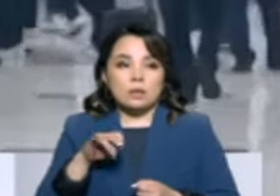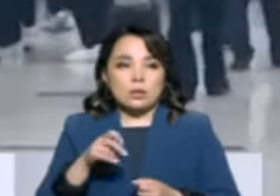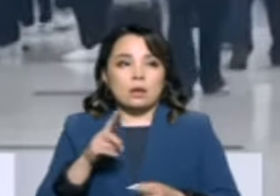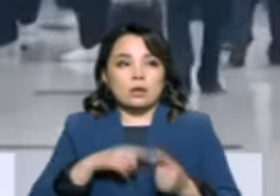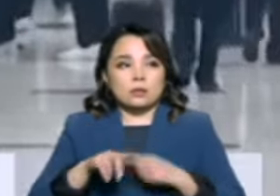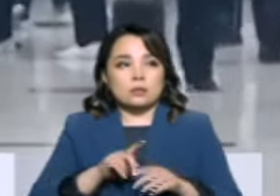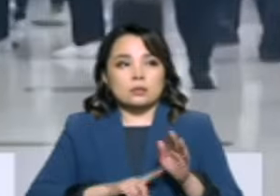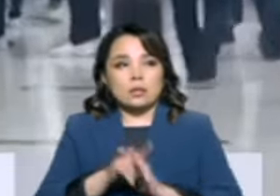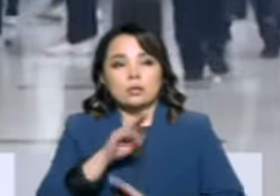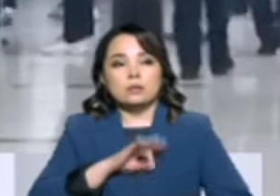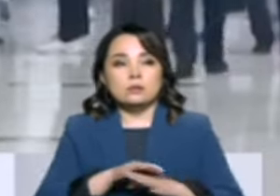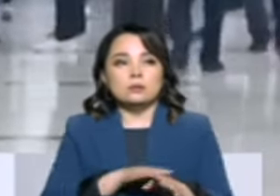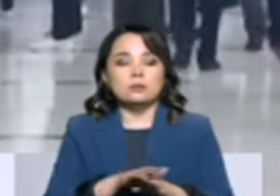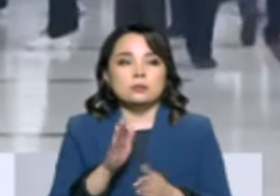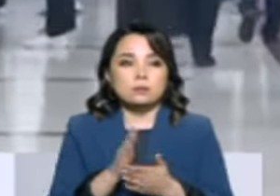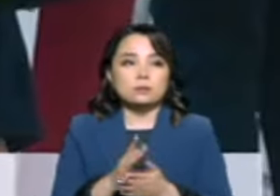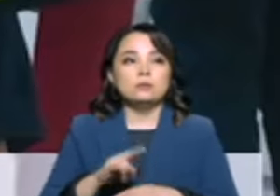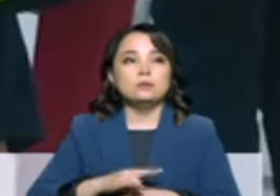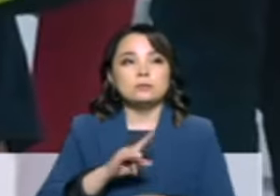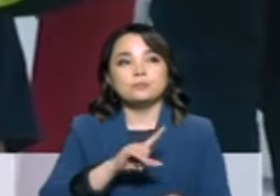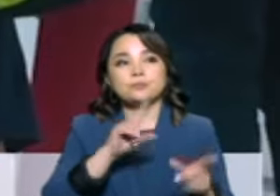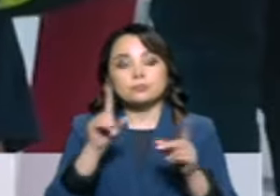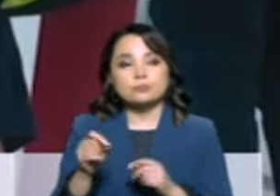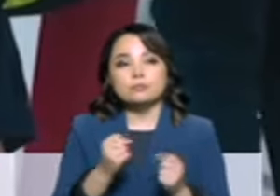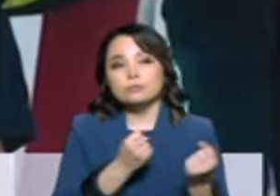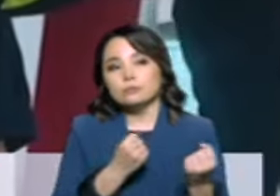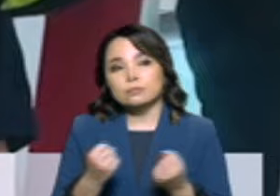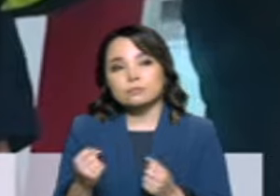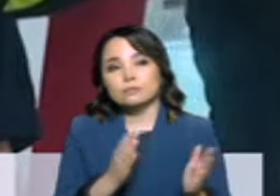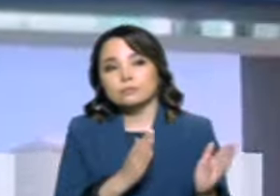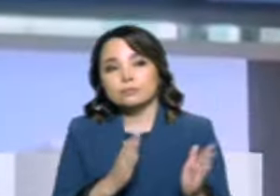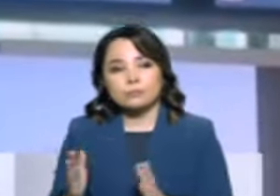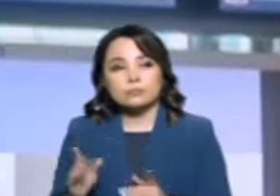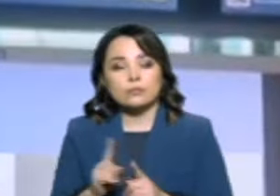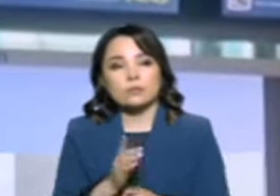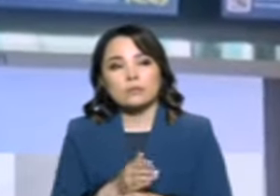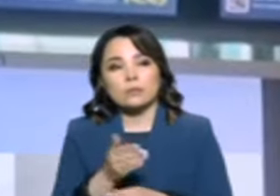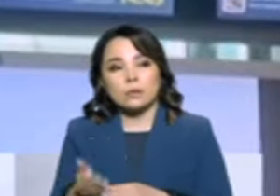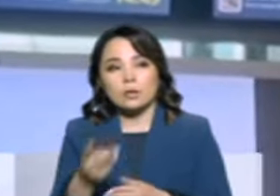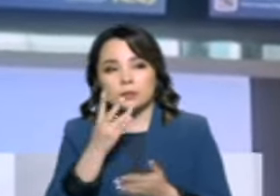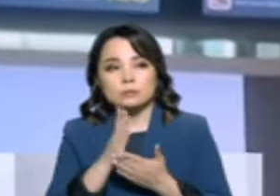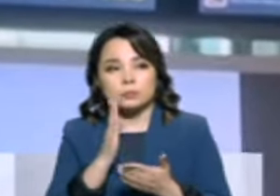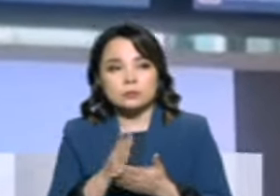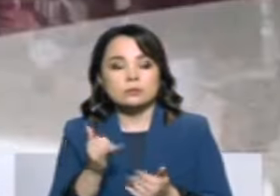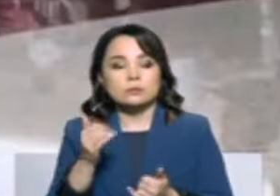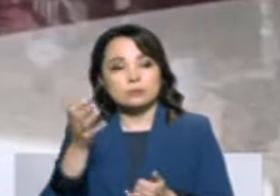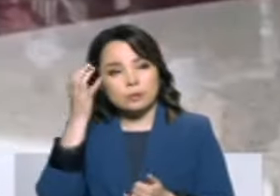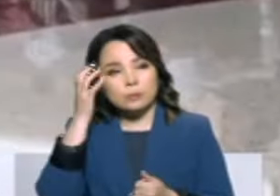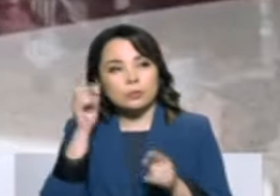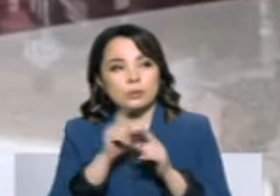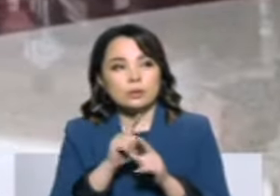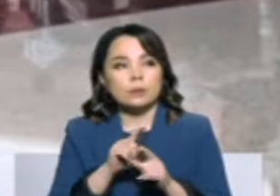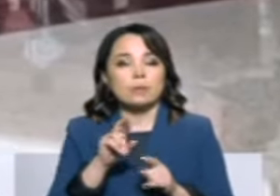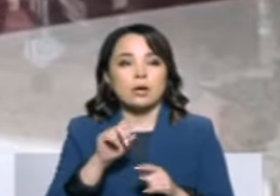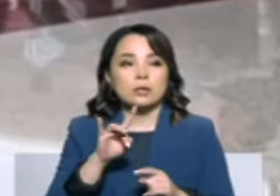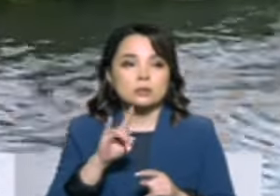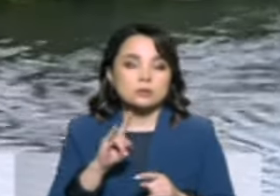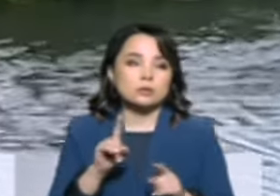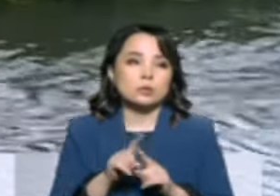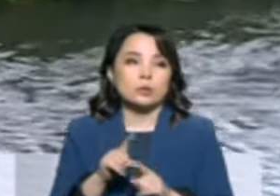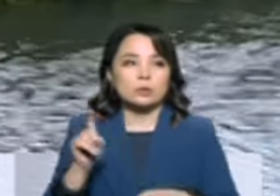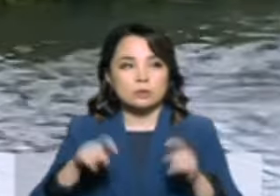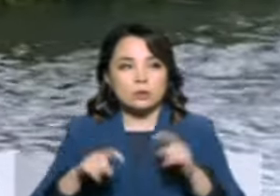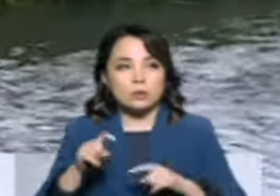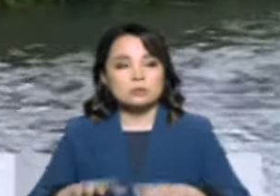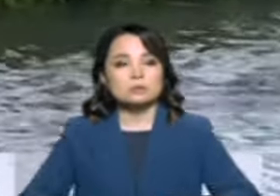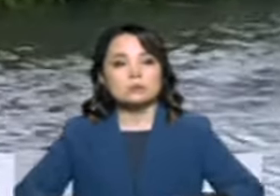қайта іске қосылды. Алайда ұшақ сапарлары әлде кешігіп, кейде доғарылып жатыр. Біріккен араб әмірліктері мен парсы шығанағы елдерінде жауын мен